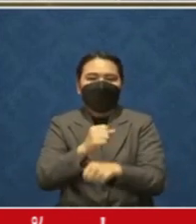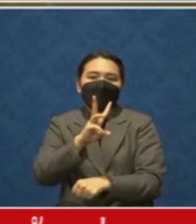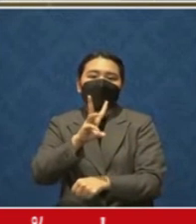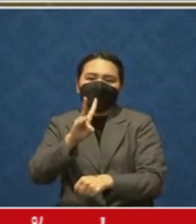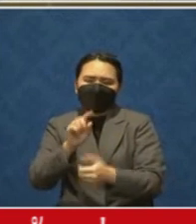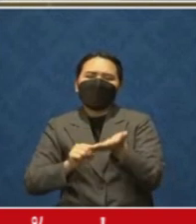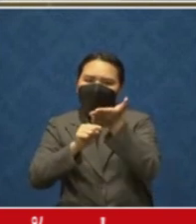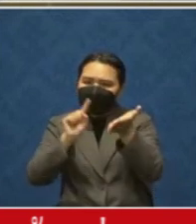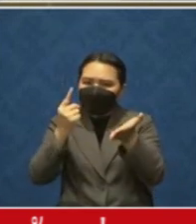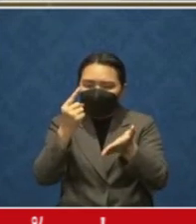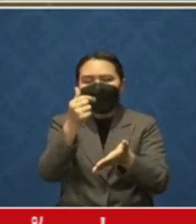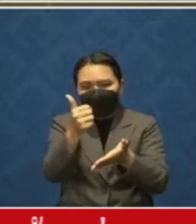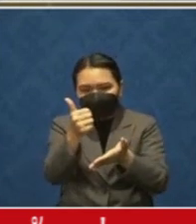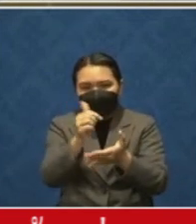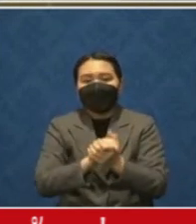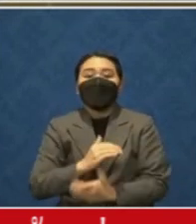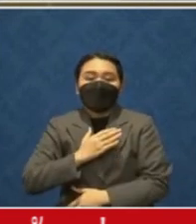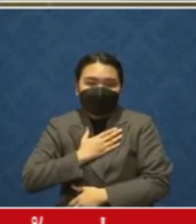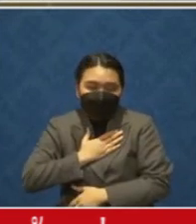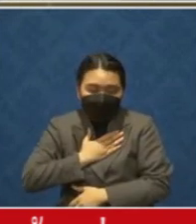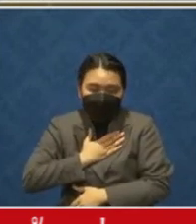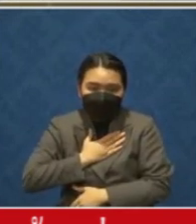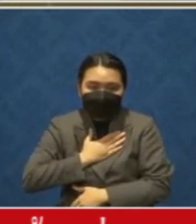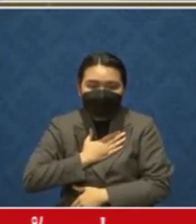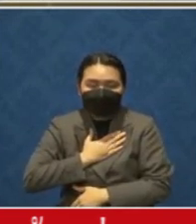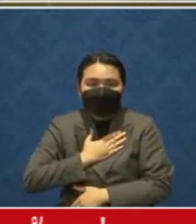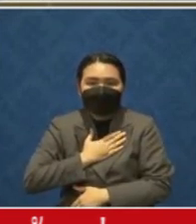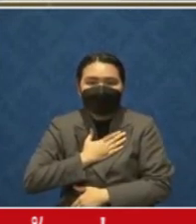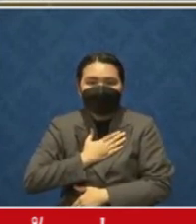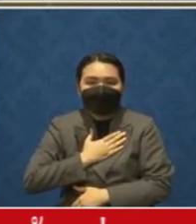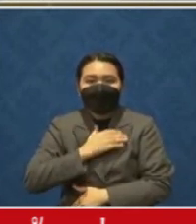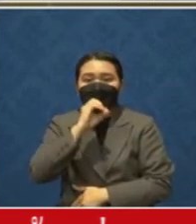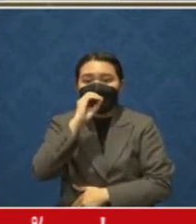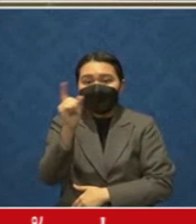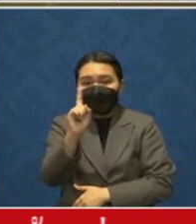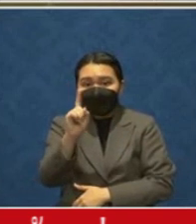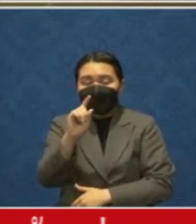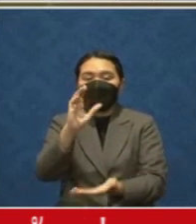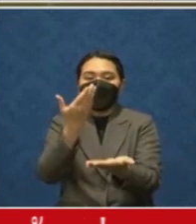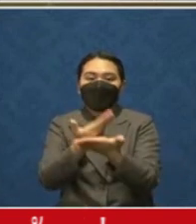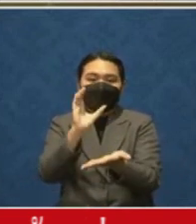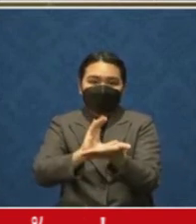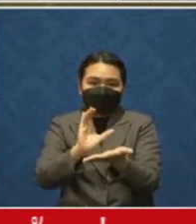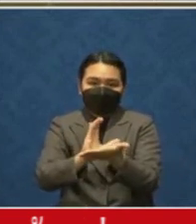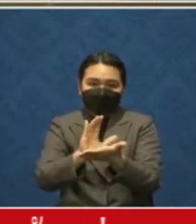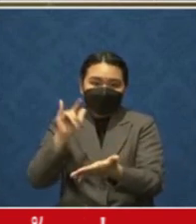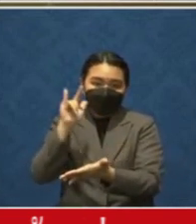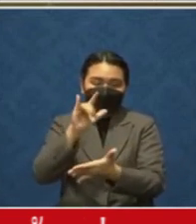ได้ดังนั้นนะครับผมต้องกราบเรียนนะครับว่าเรื่องงบประมาณใน